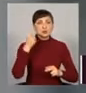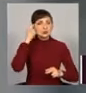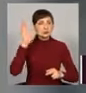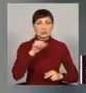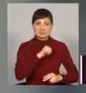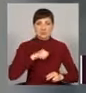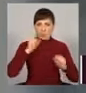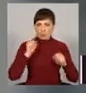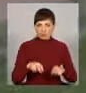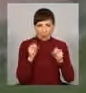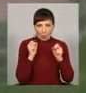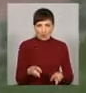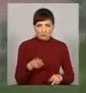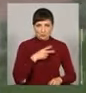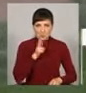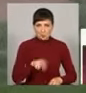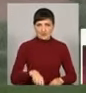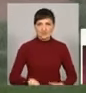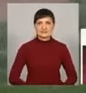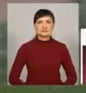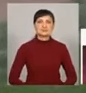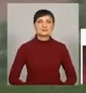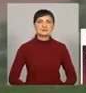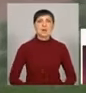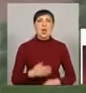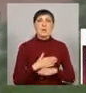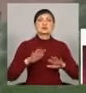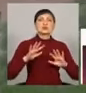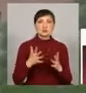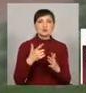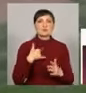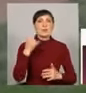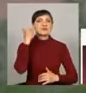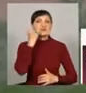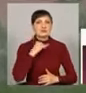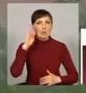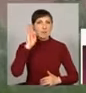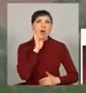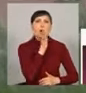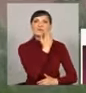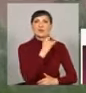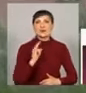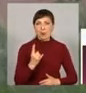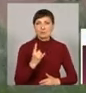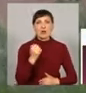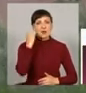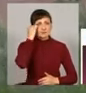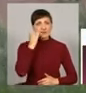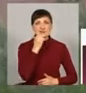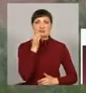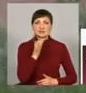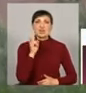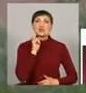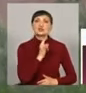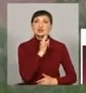рискует собственной жизнью после произошедшего мне позвонила мама девочки она поблагодарила меня как оказалось